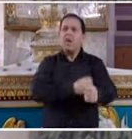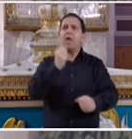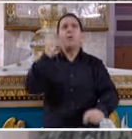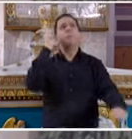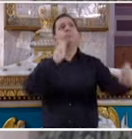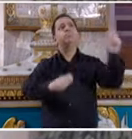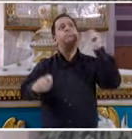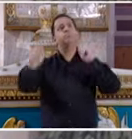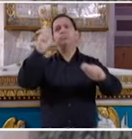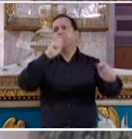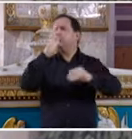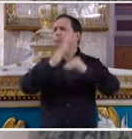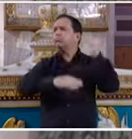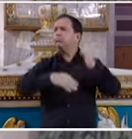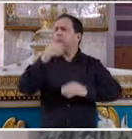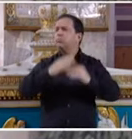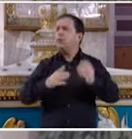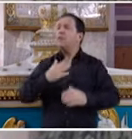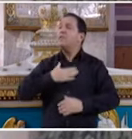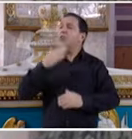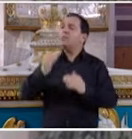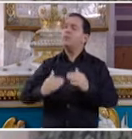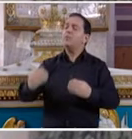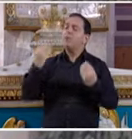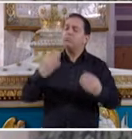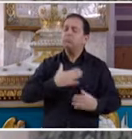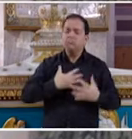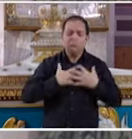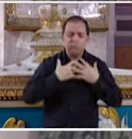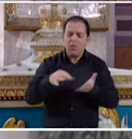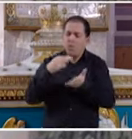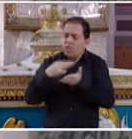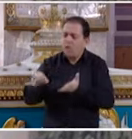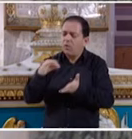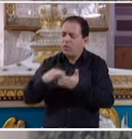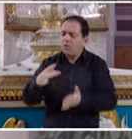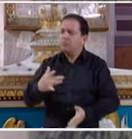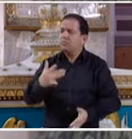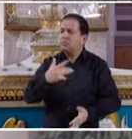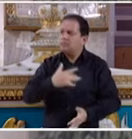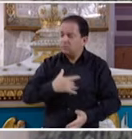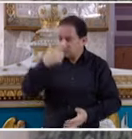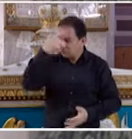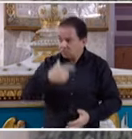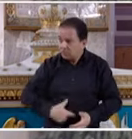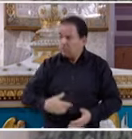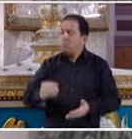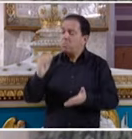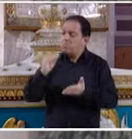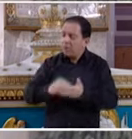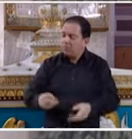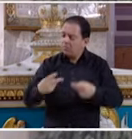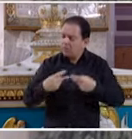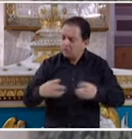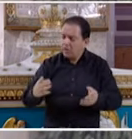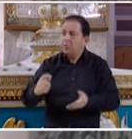πάντα δημιουργεί σας. Ευχαριστούμε Συ δέσποτα φιλάνθρωπε ευεργέτα των ψυχών ημών, ότι κατηξίω σας ημάς των επουρανίων